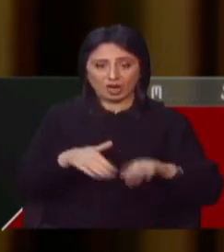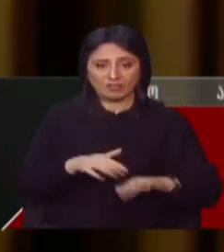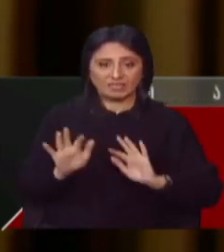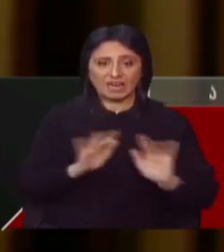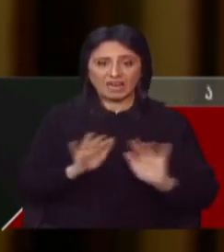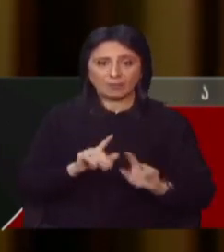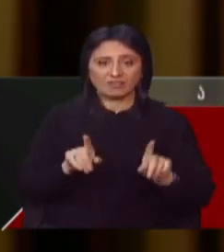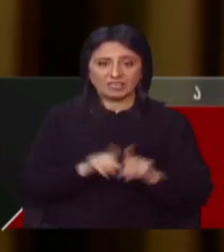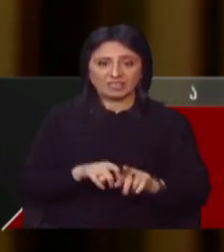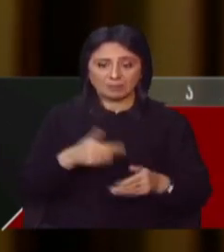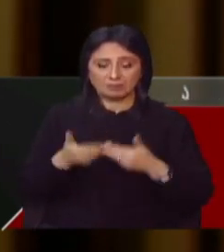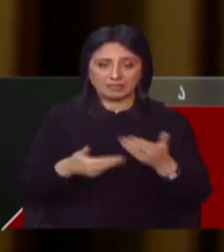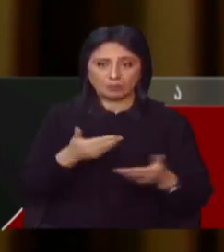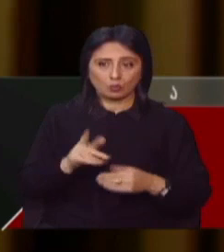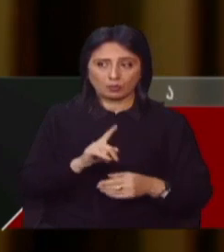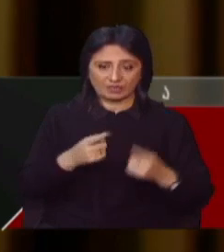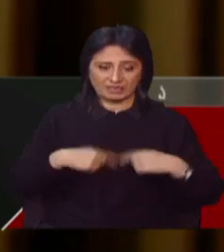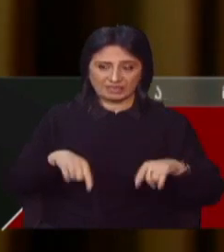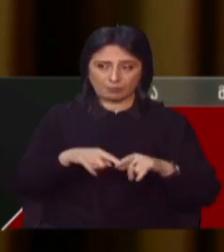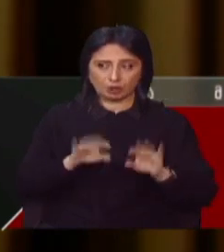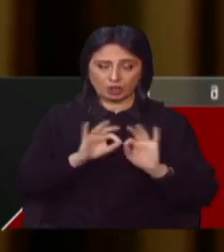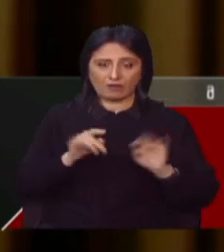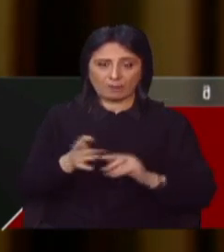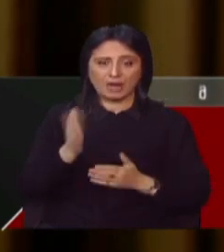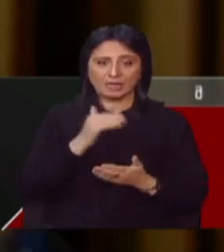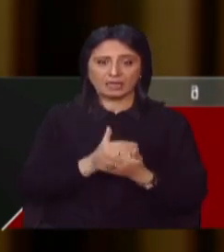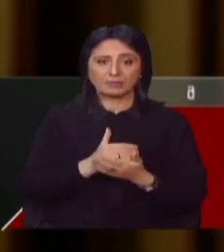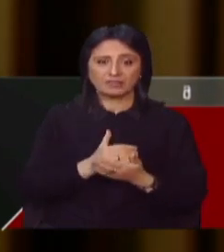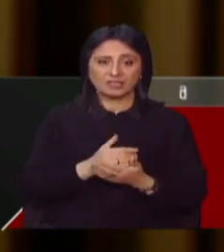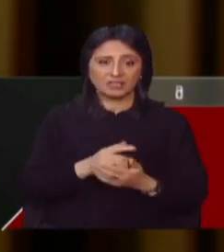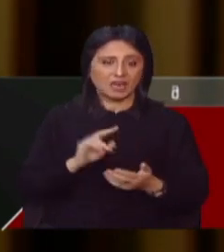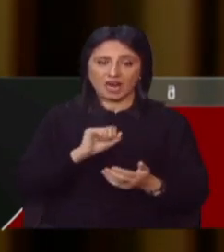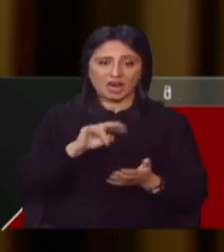რეაგირებებიც ისეთი არის მიცემული რომ საბჭოს განცხადება ამ ეტაპზე აღარ იგეგმება